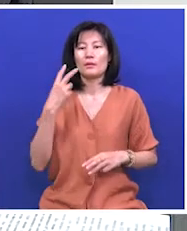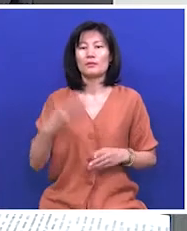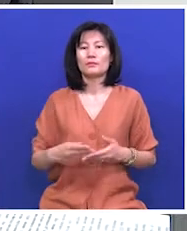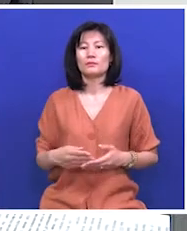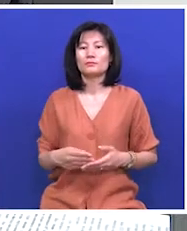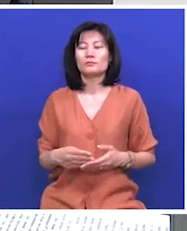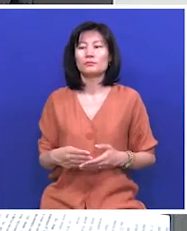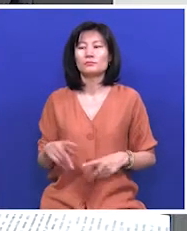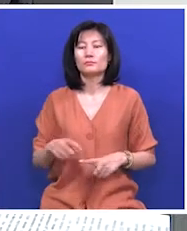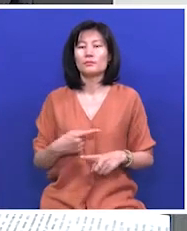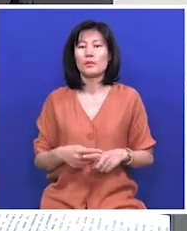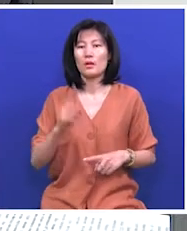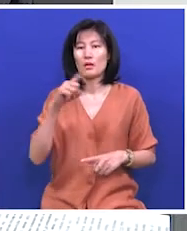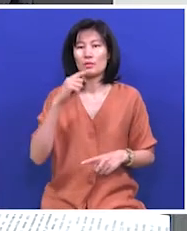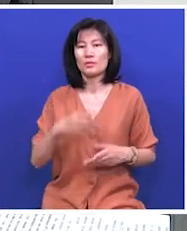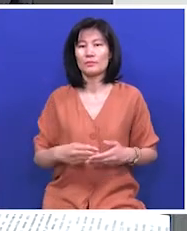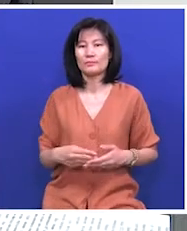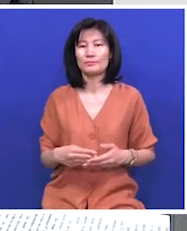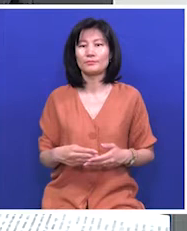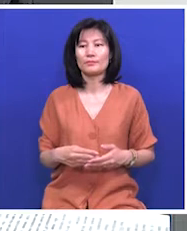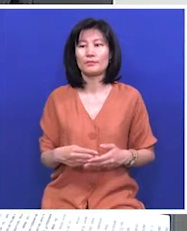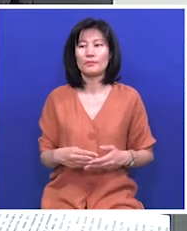қарауда. Бұл туралы